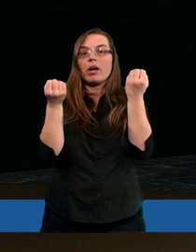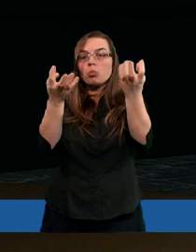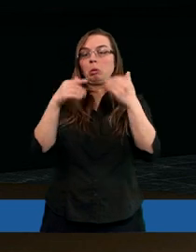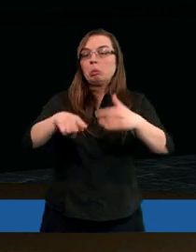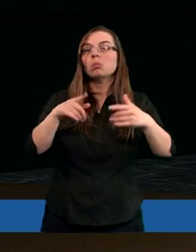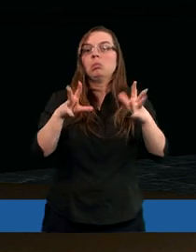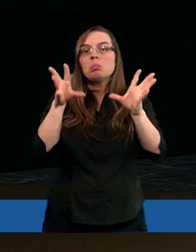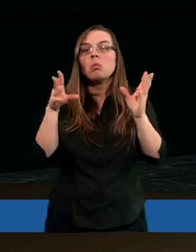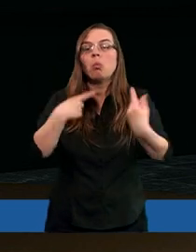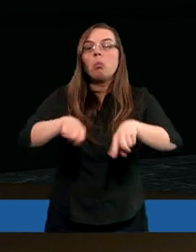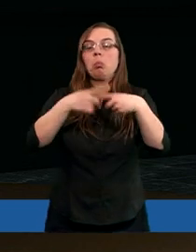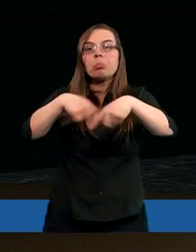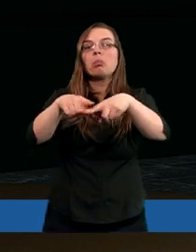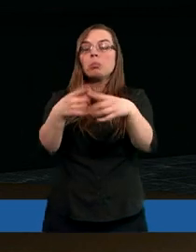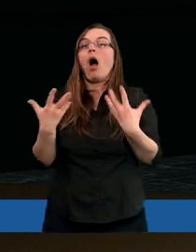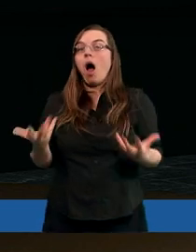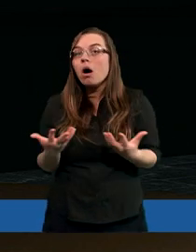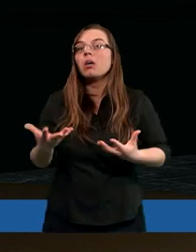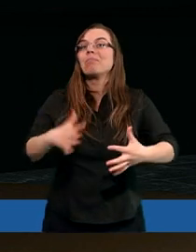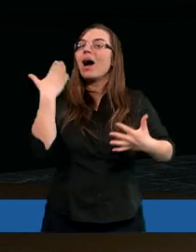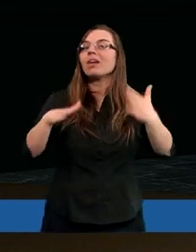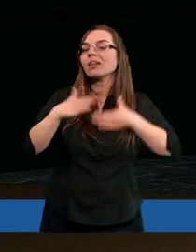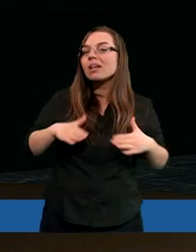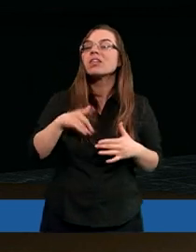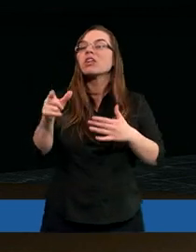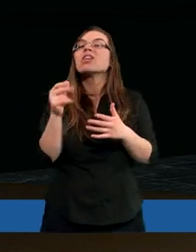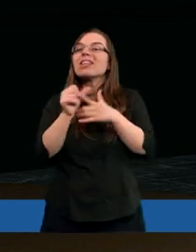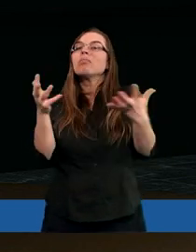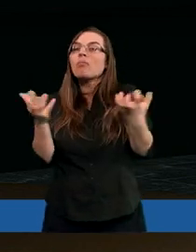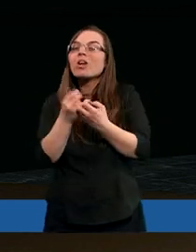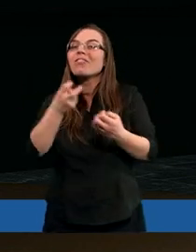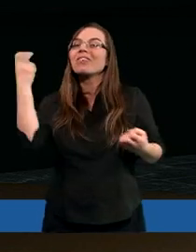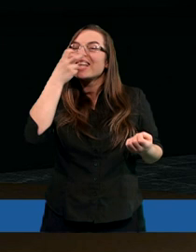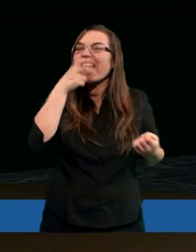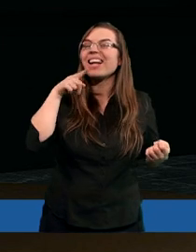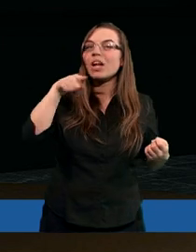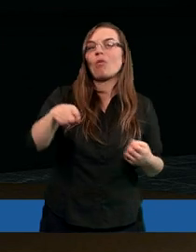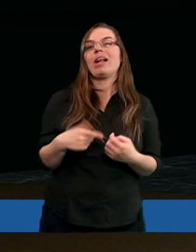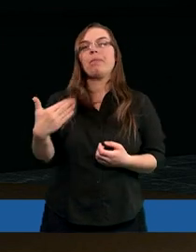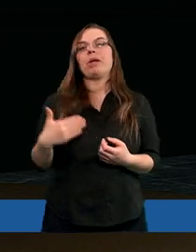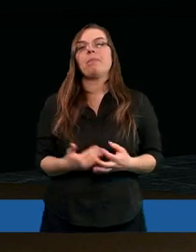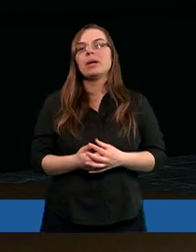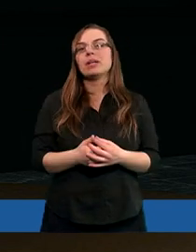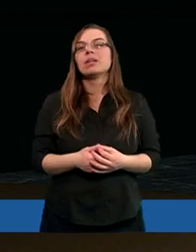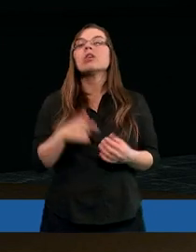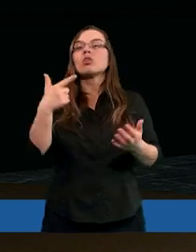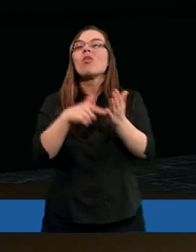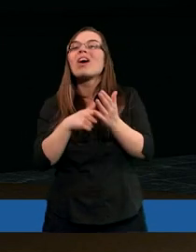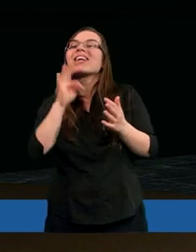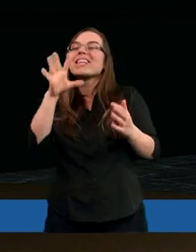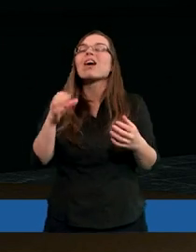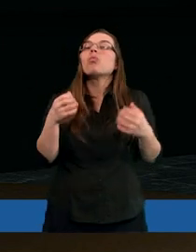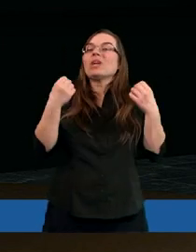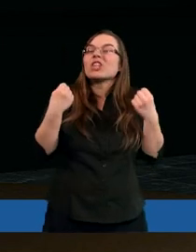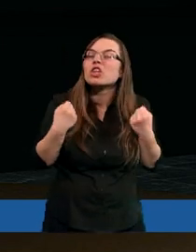wiedział, że Jezus tego nie doprowadzi. Nawet jak upadnie, to Jezus właśnie podniesie. I ja bym też tu widział taką, no właśnie, taką